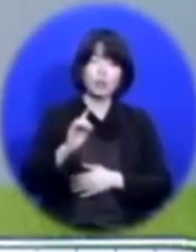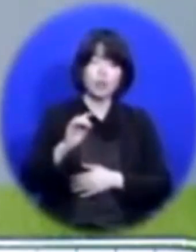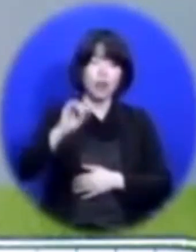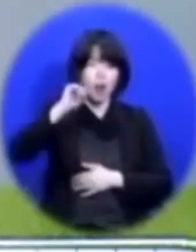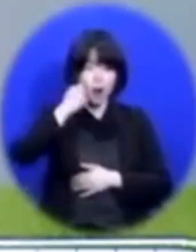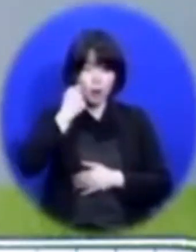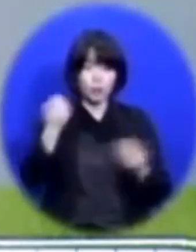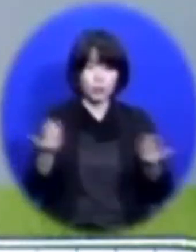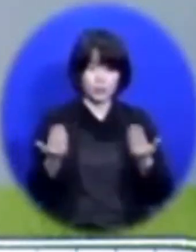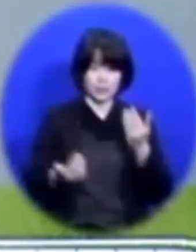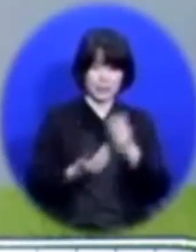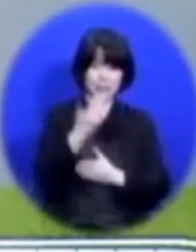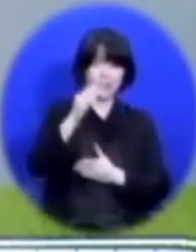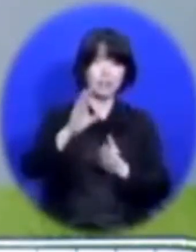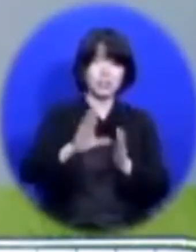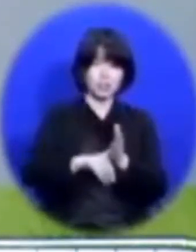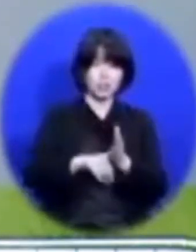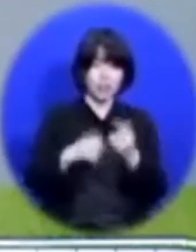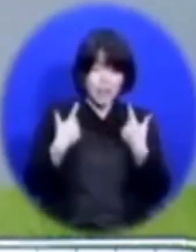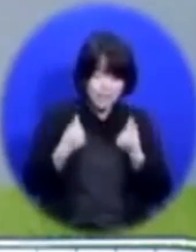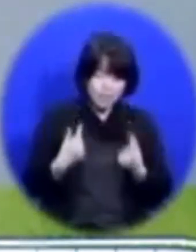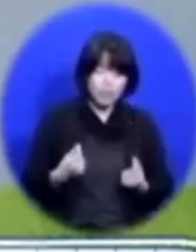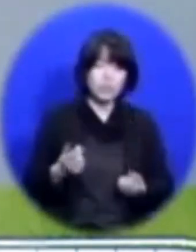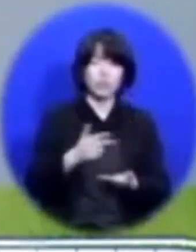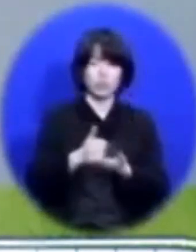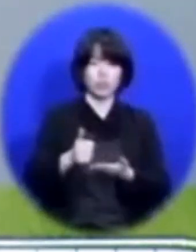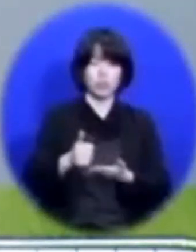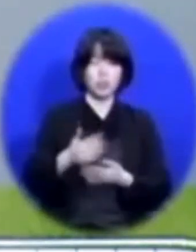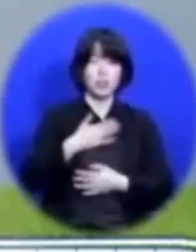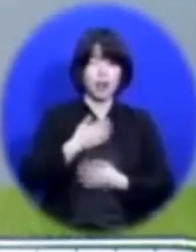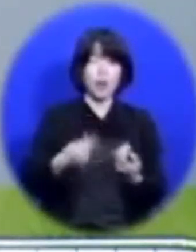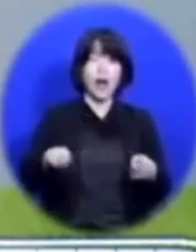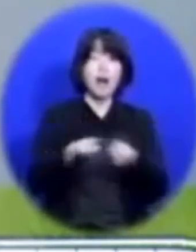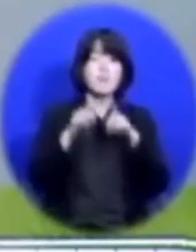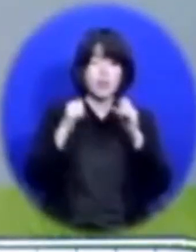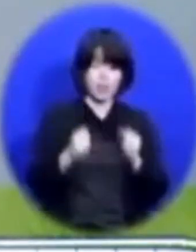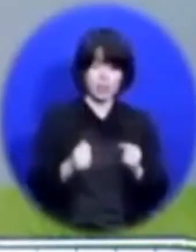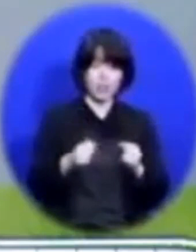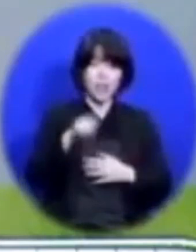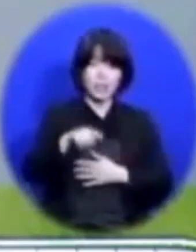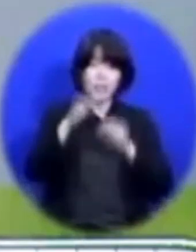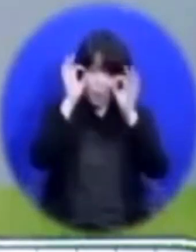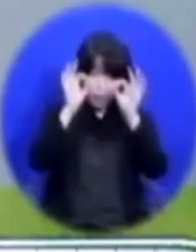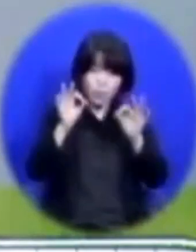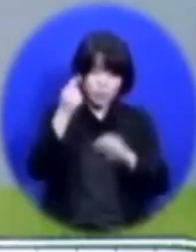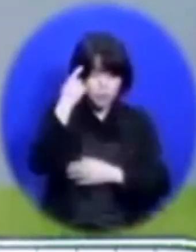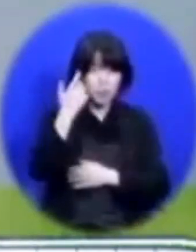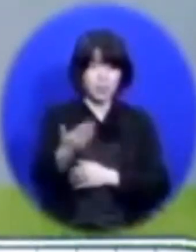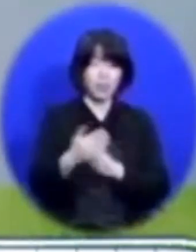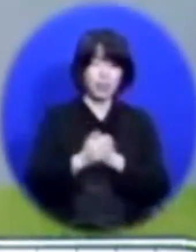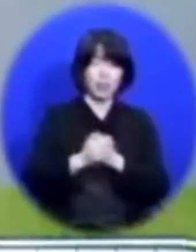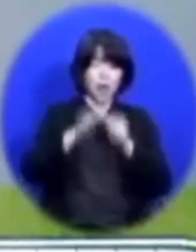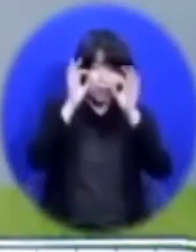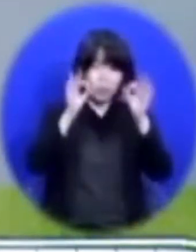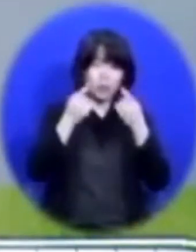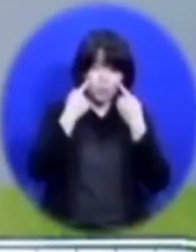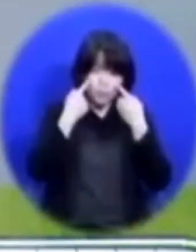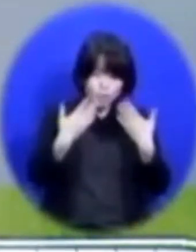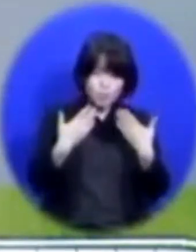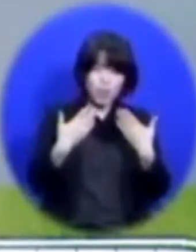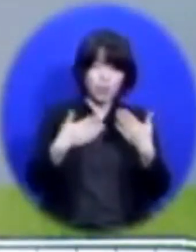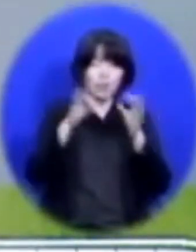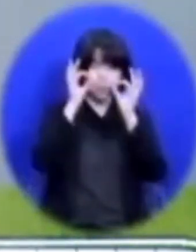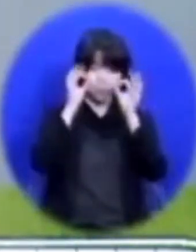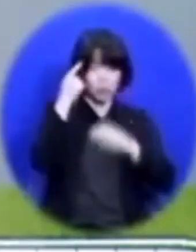, 어려움에직면했을때 주님께서여전히여러분과함께계심을깨달을수있습니까?설령당신이 그것을본다고해도,명확하게볼